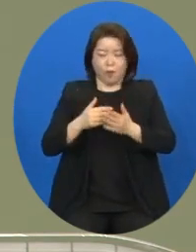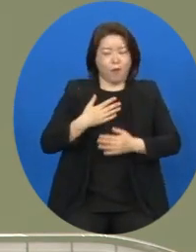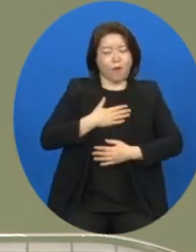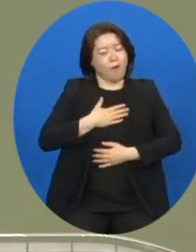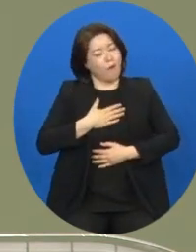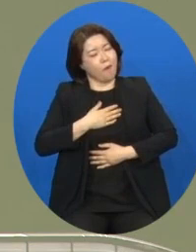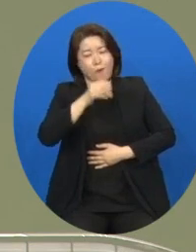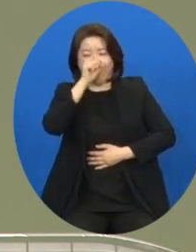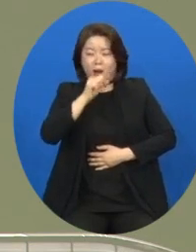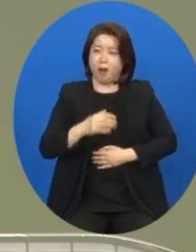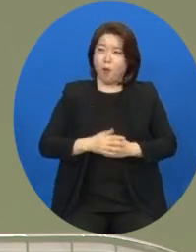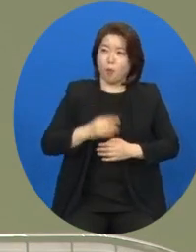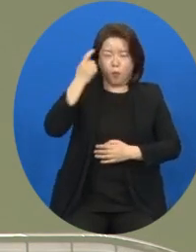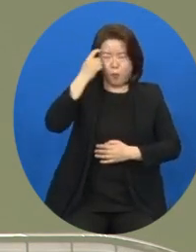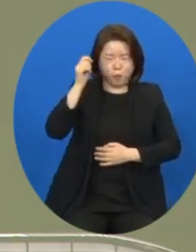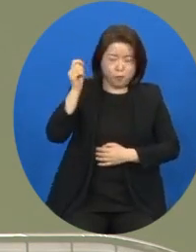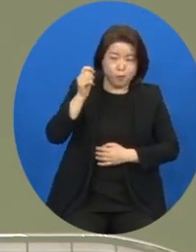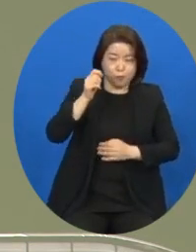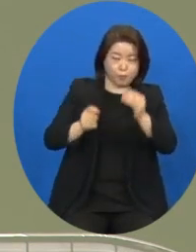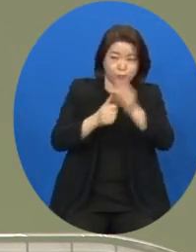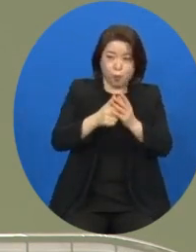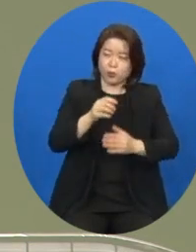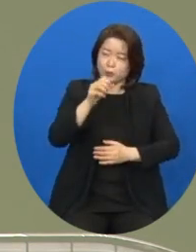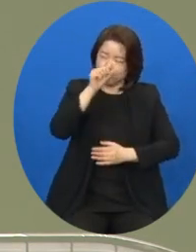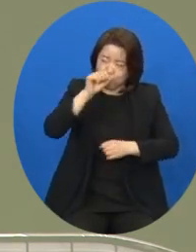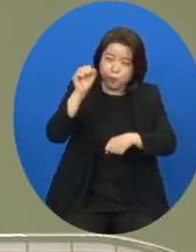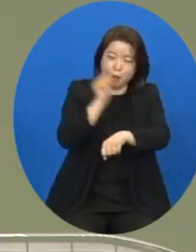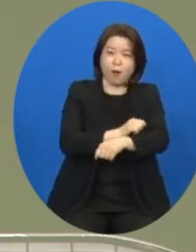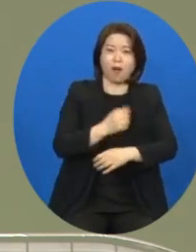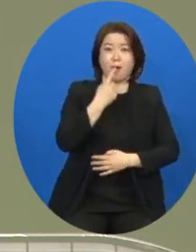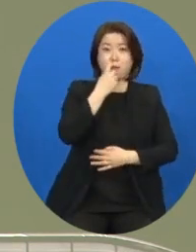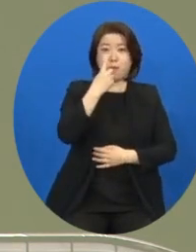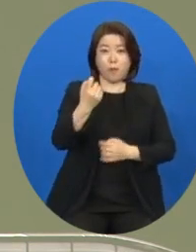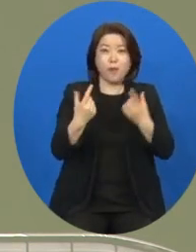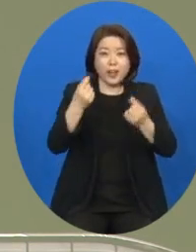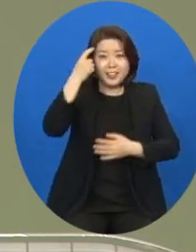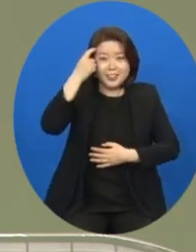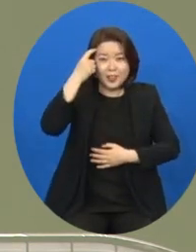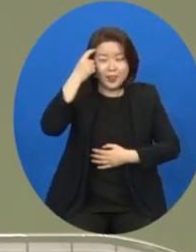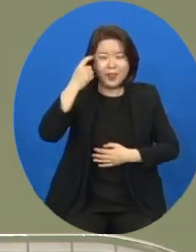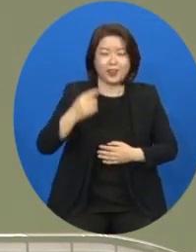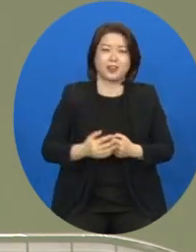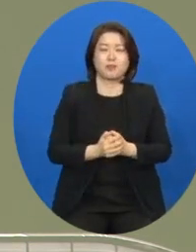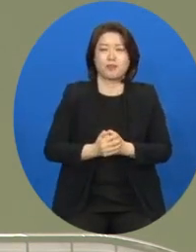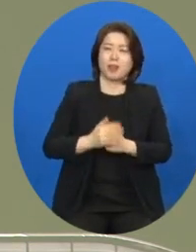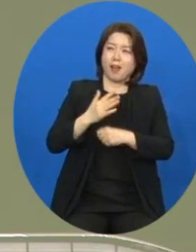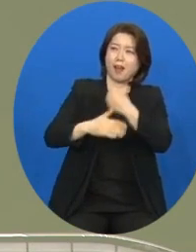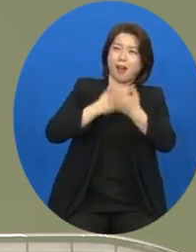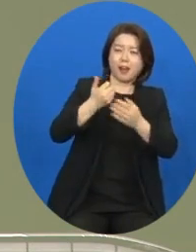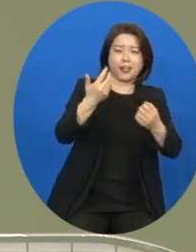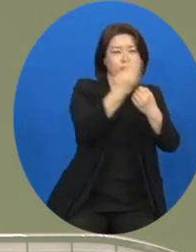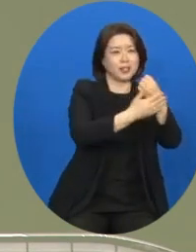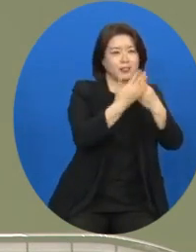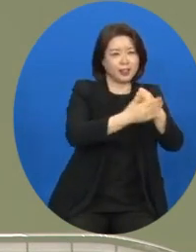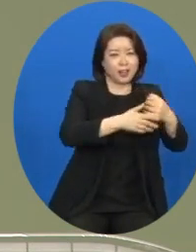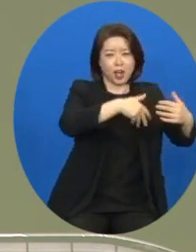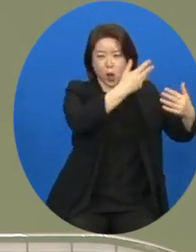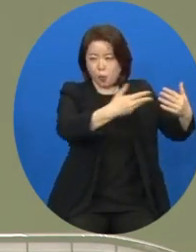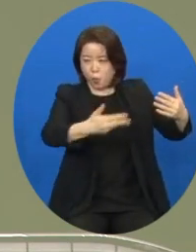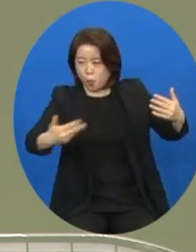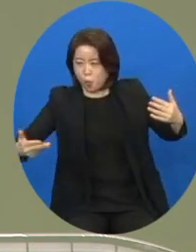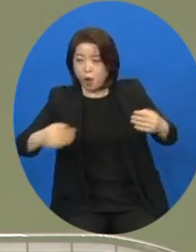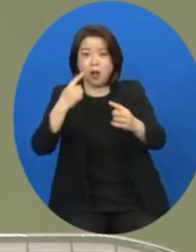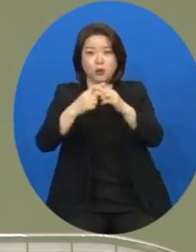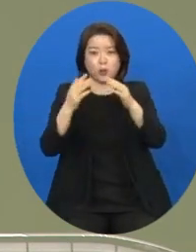기특하더라고. 어떻게 이런 생각을 다 했나. 너무 멋있잖아요. 하나님의 은혜가 강같이 흐르는 교회.